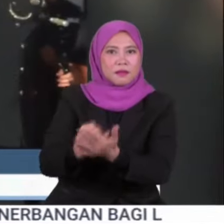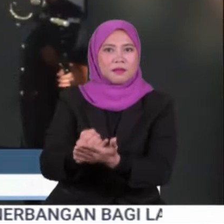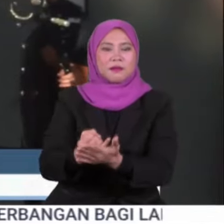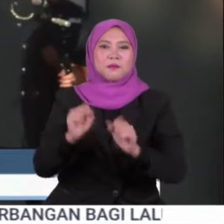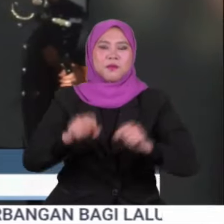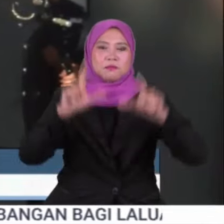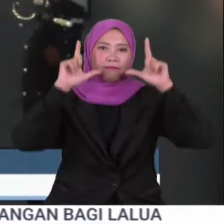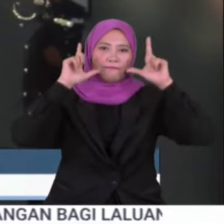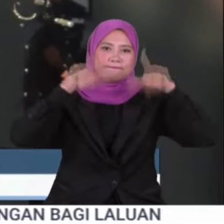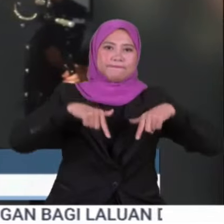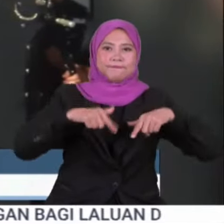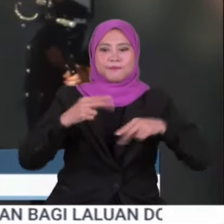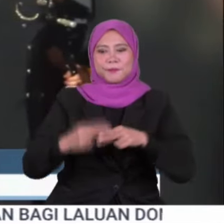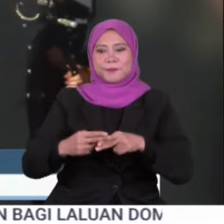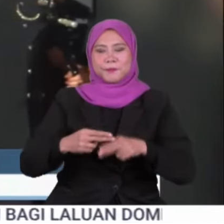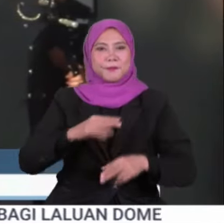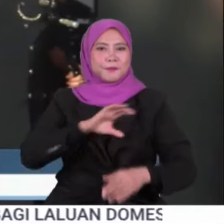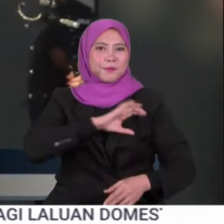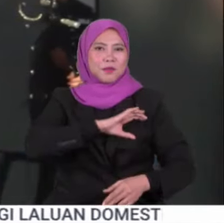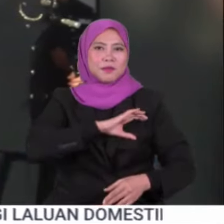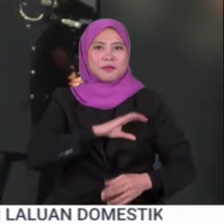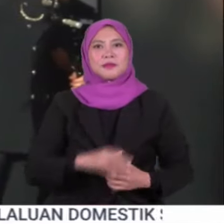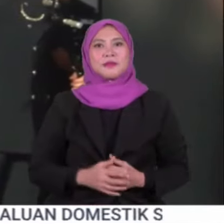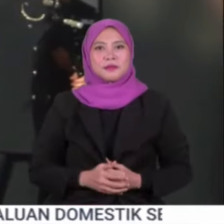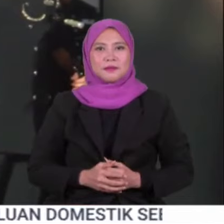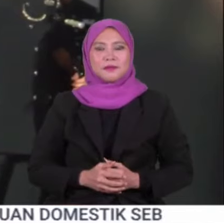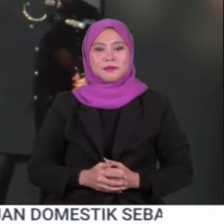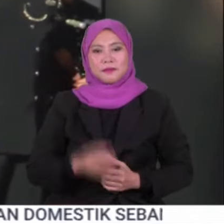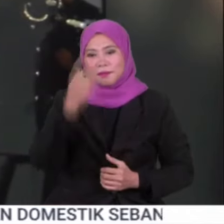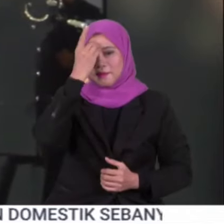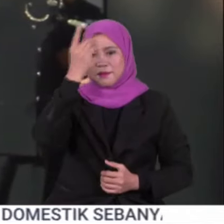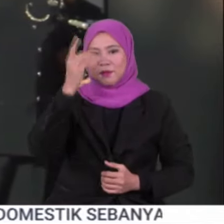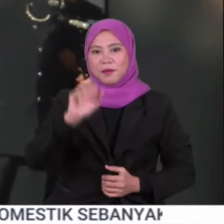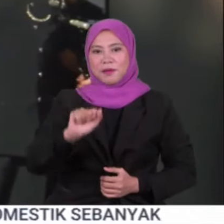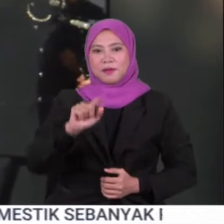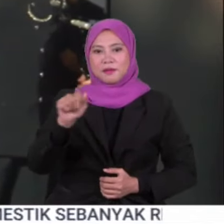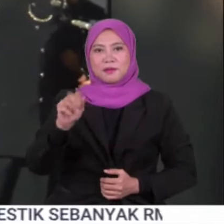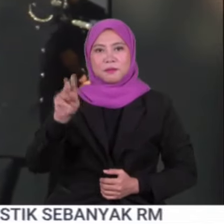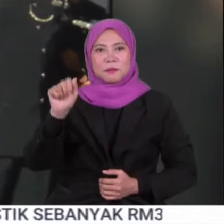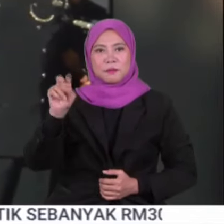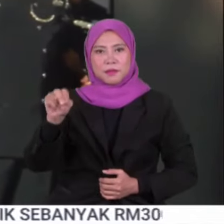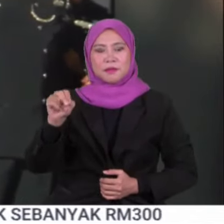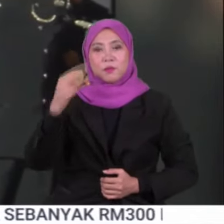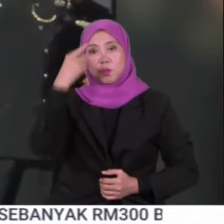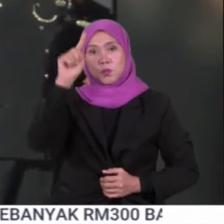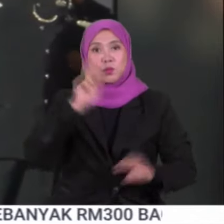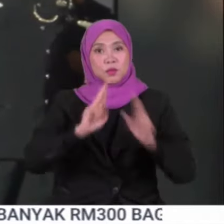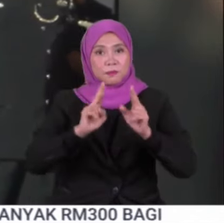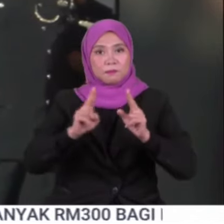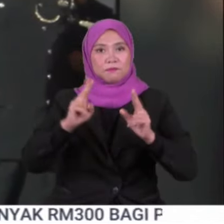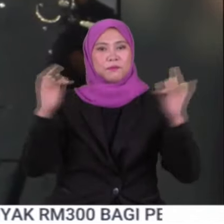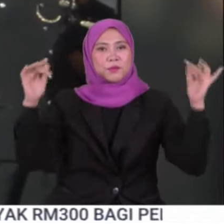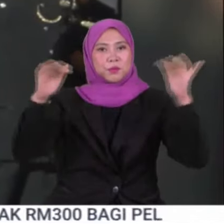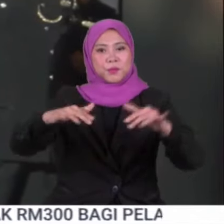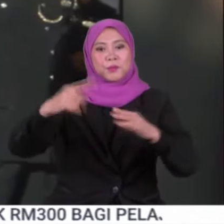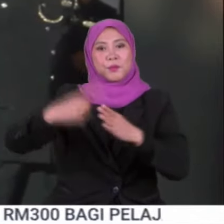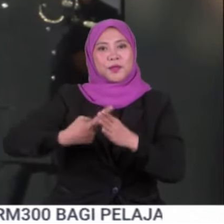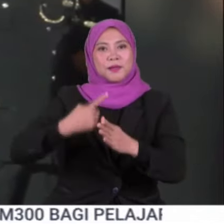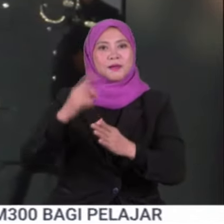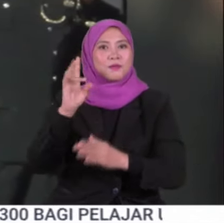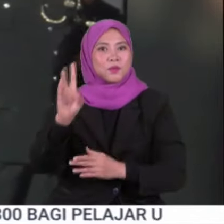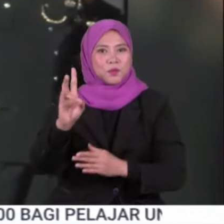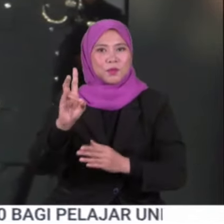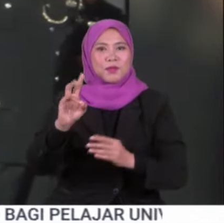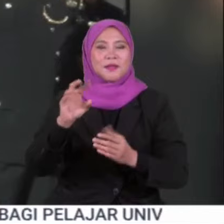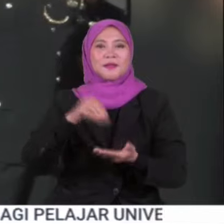menjatuhkan maruah dan nama baik PDRM. Datuk Muhammad Azman berucap pada Majlis Perhimpunan Bulanan bagi bulan Julai di